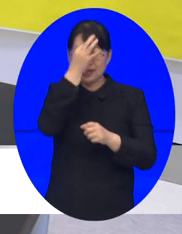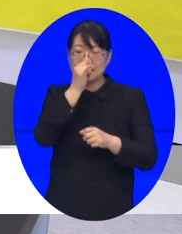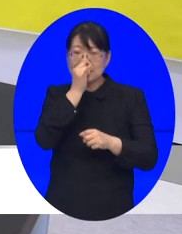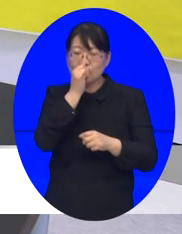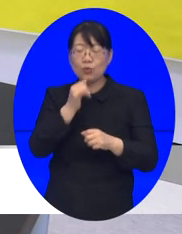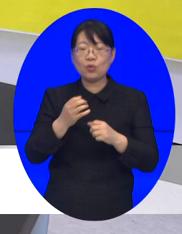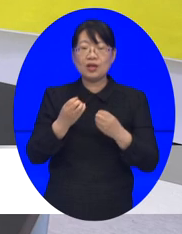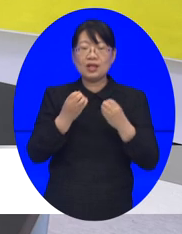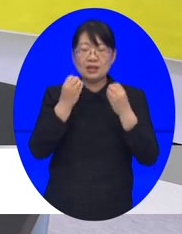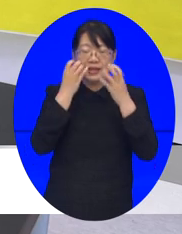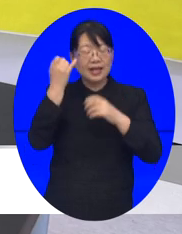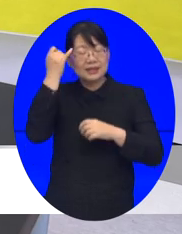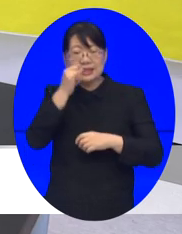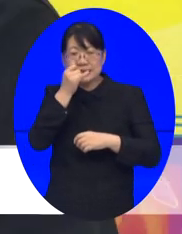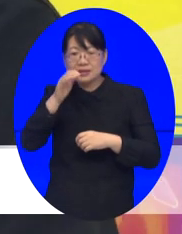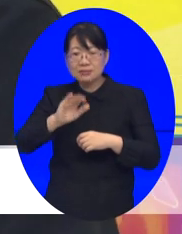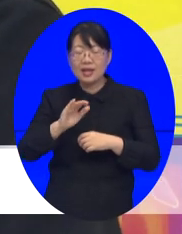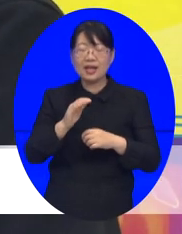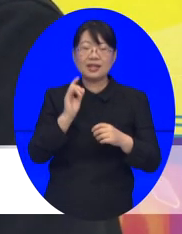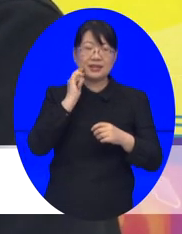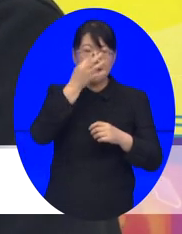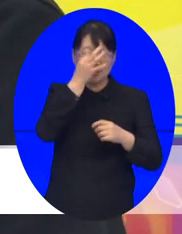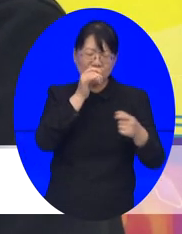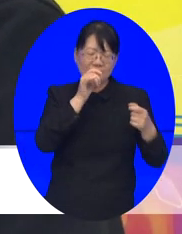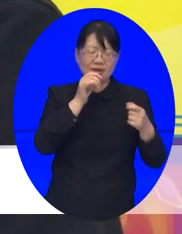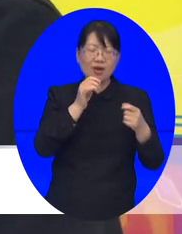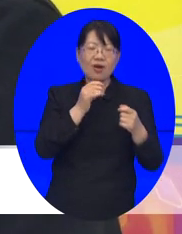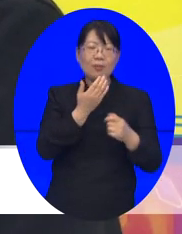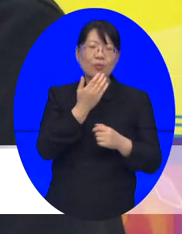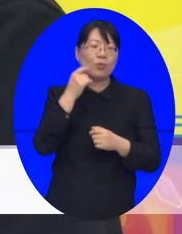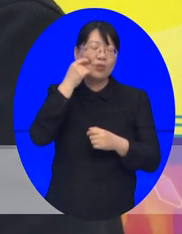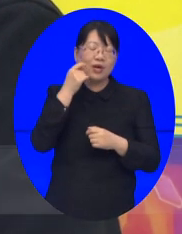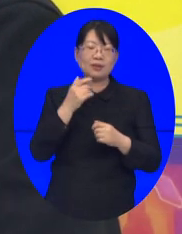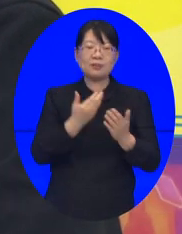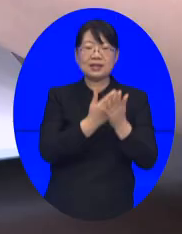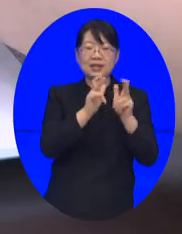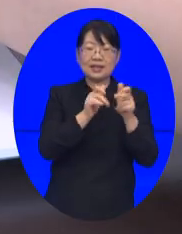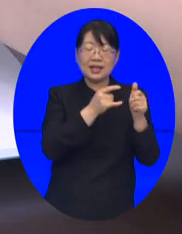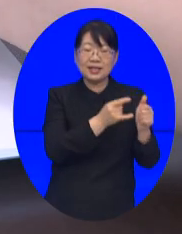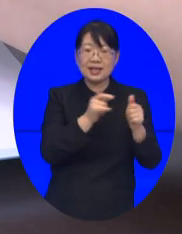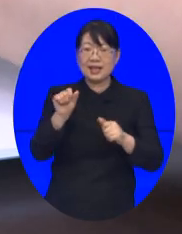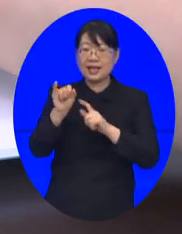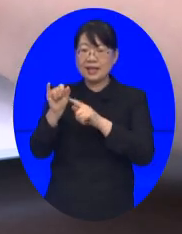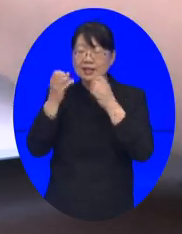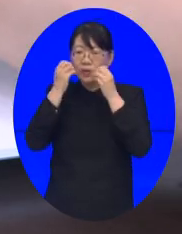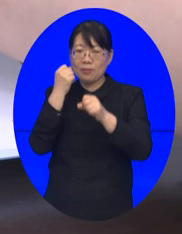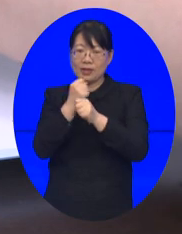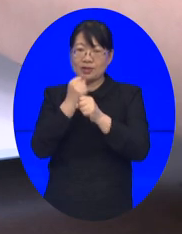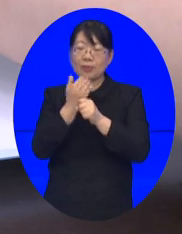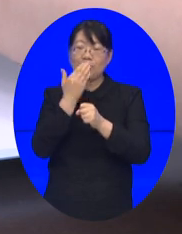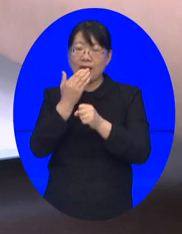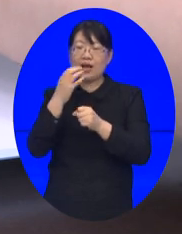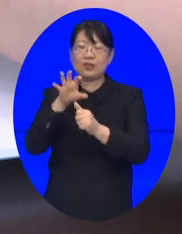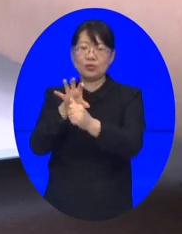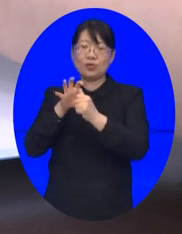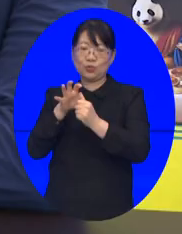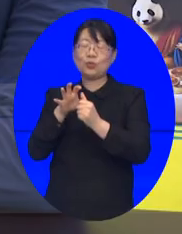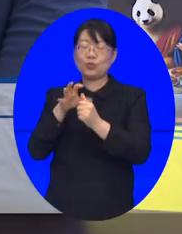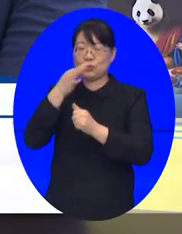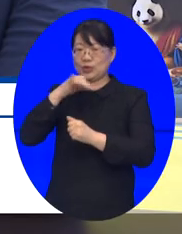재능과 창의력은 있지만 예술 활동에 접근이 어려운 발달장애인에게 AI는 새 창조 도구가